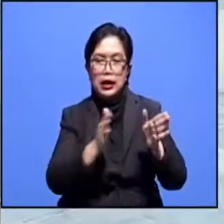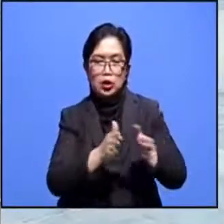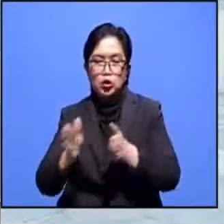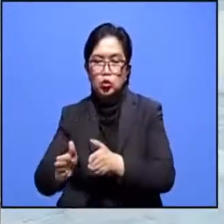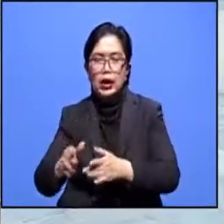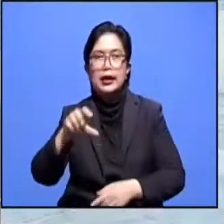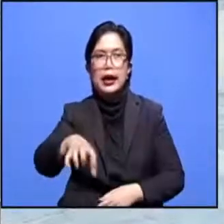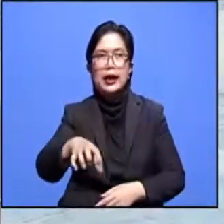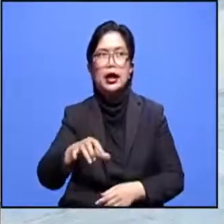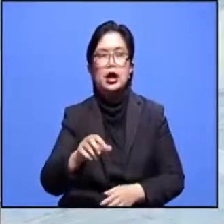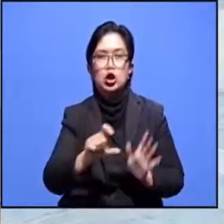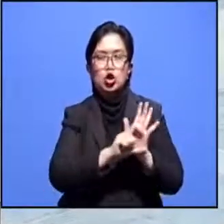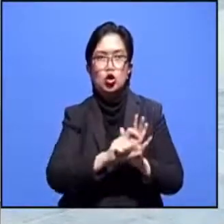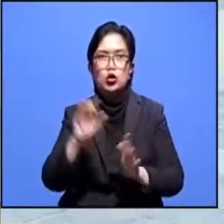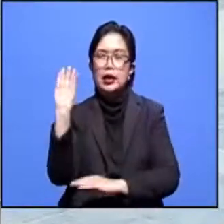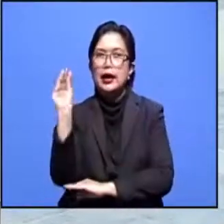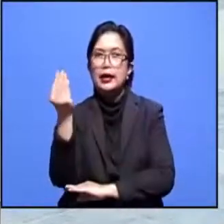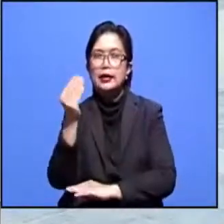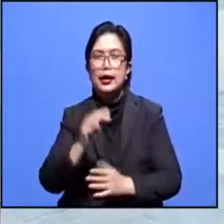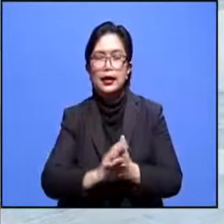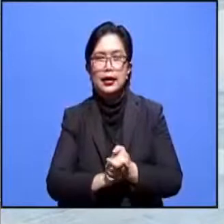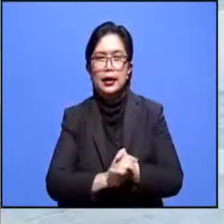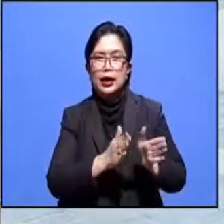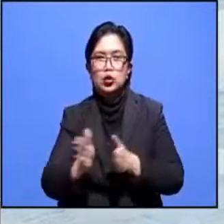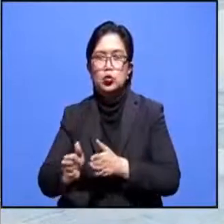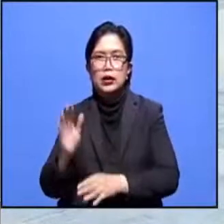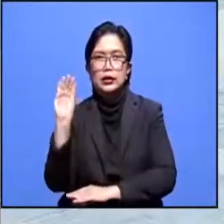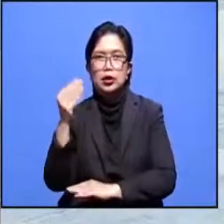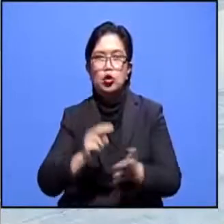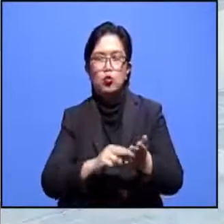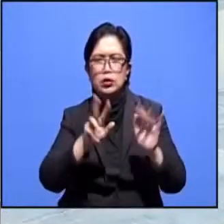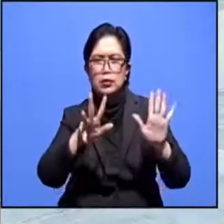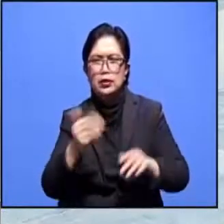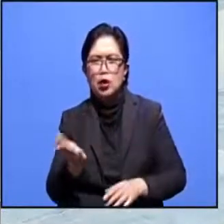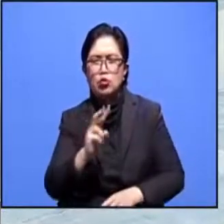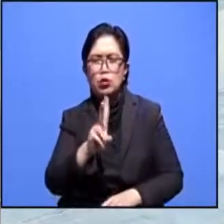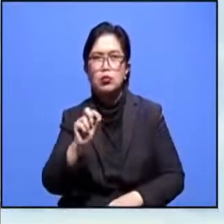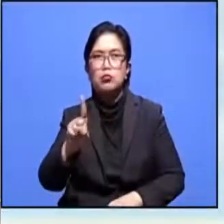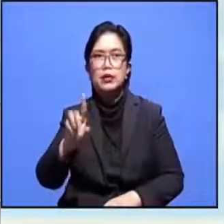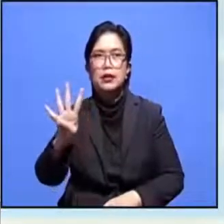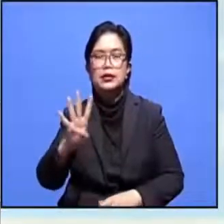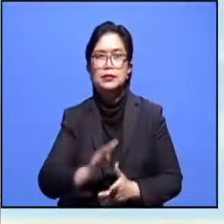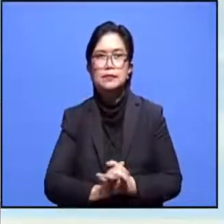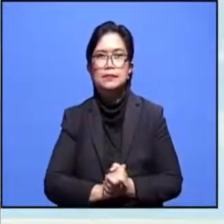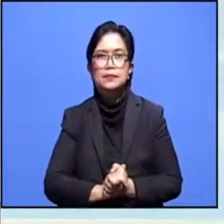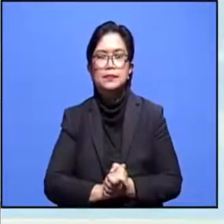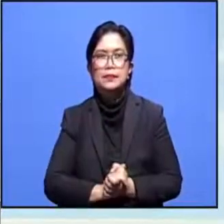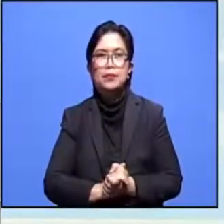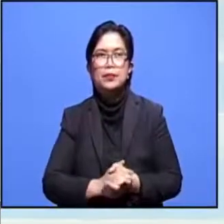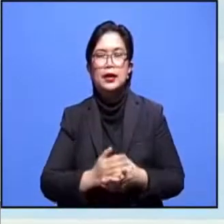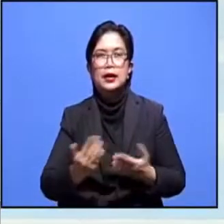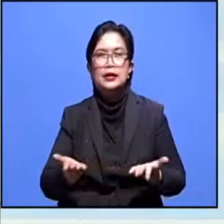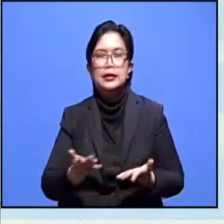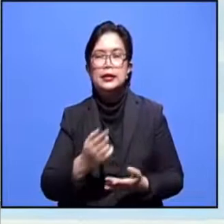Seperti di DKI Jakarta tercantum dalam Perda DKI nomor 9 tahun 2014. Sementara